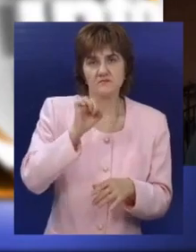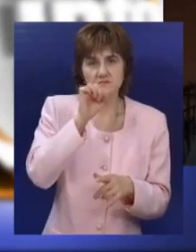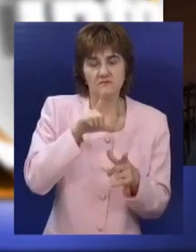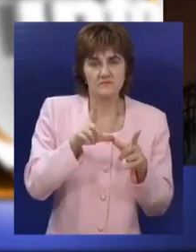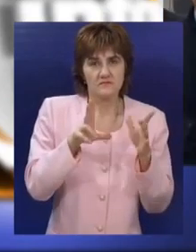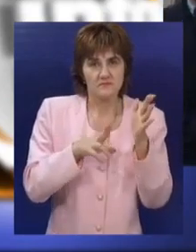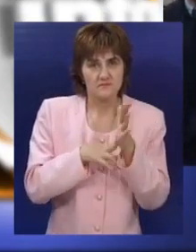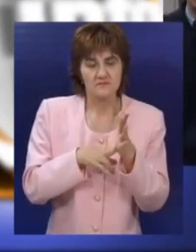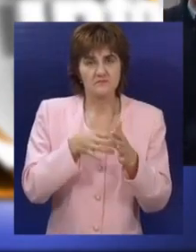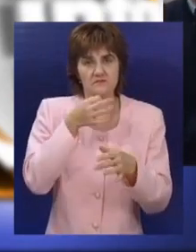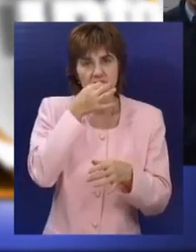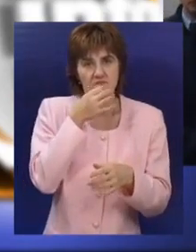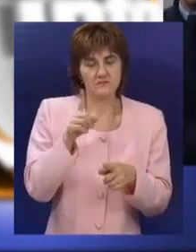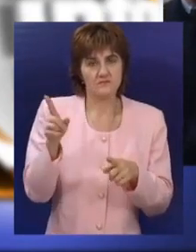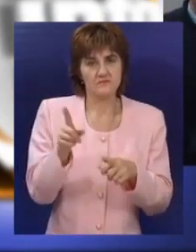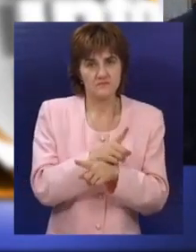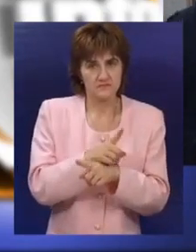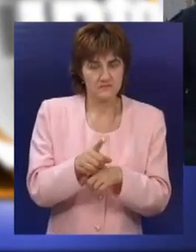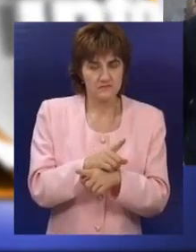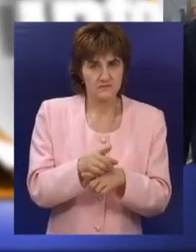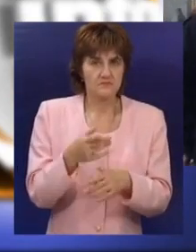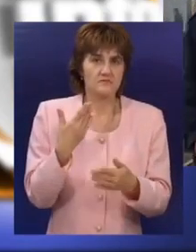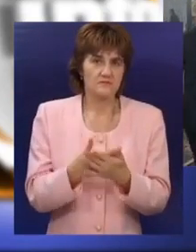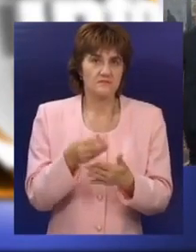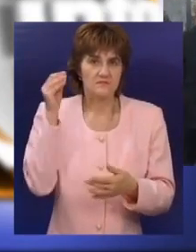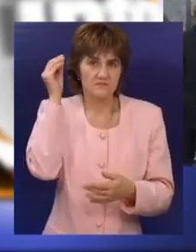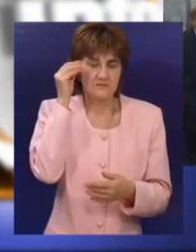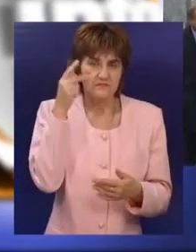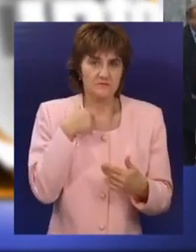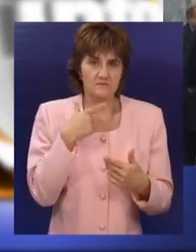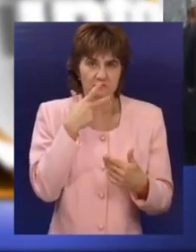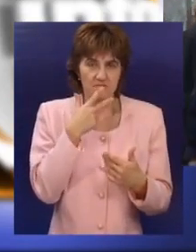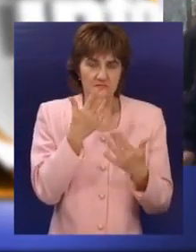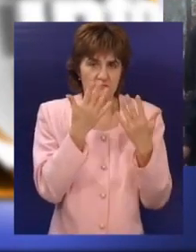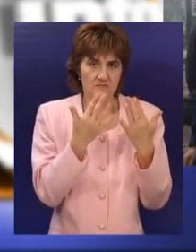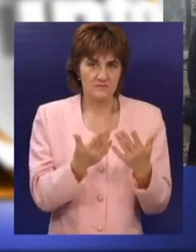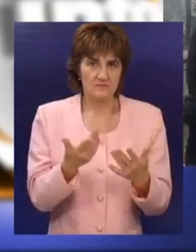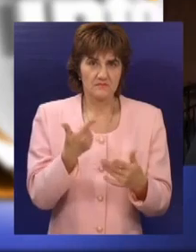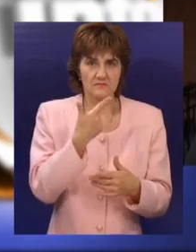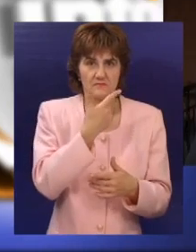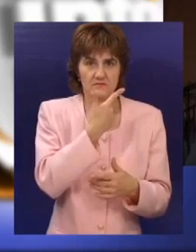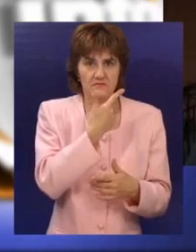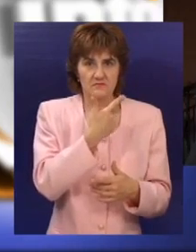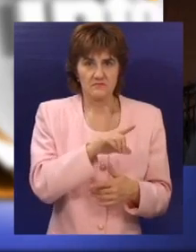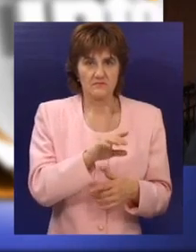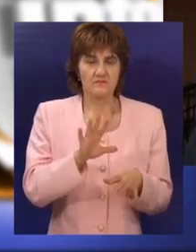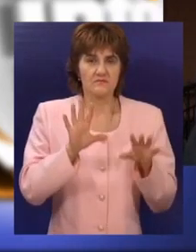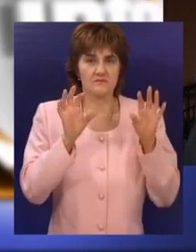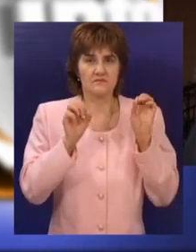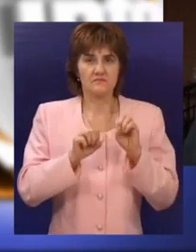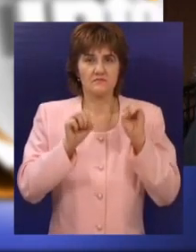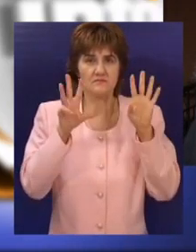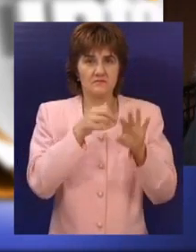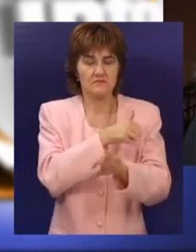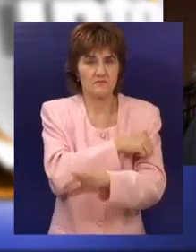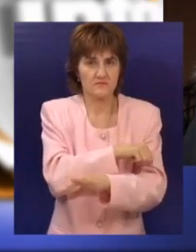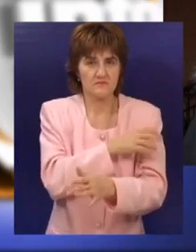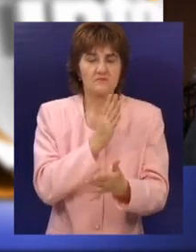Uniós forrást is sikerül szerezni a revitalizációra, akkor a tanulmányterv szerint 2019-ben a